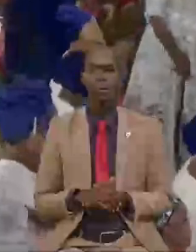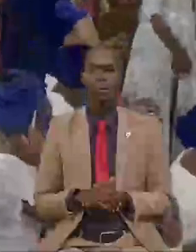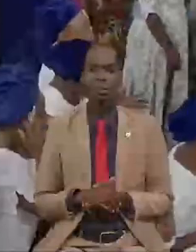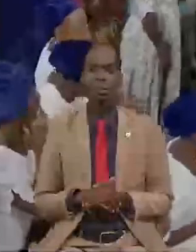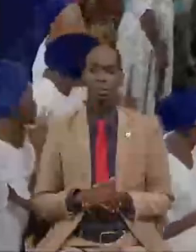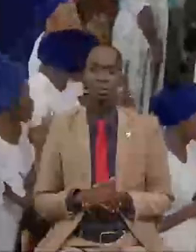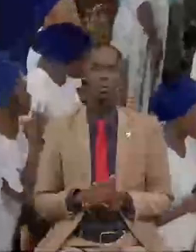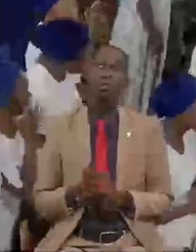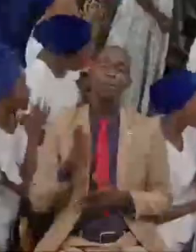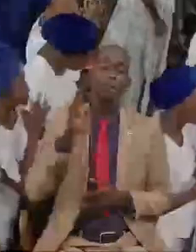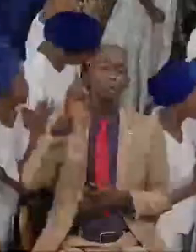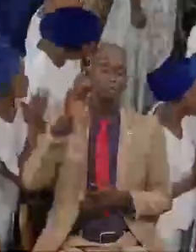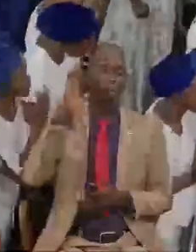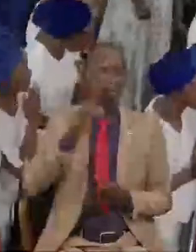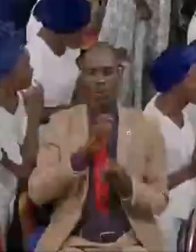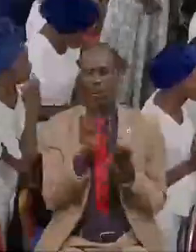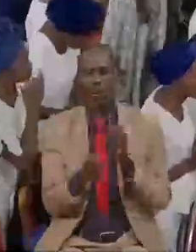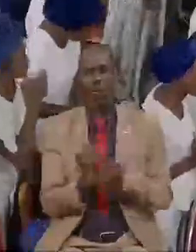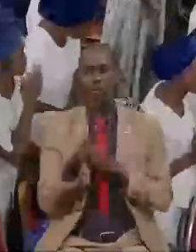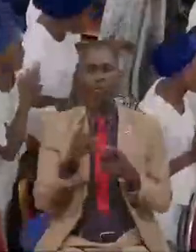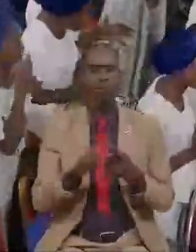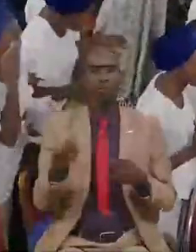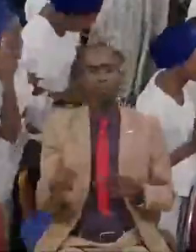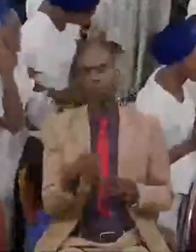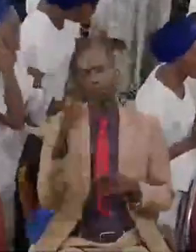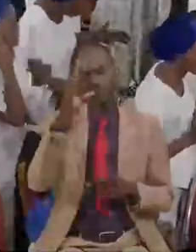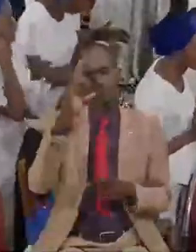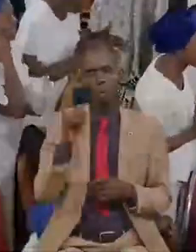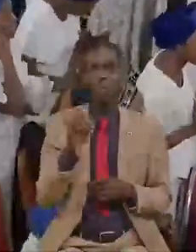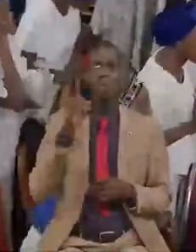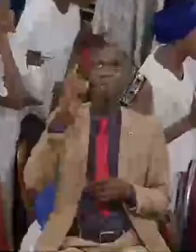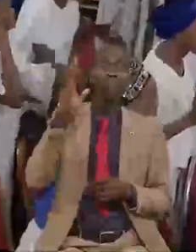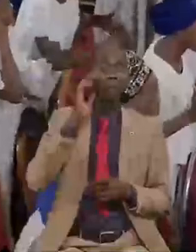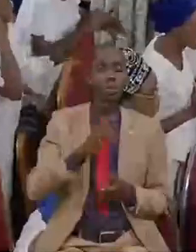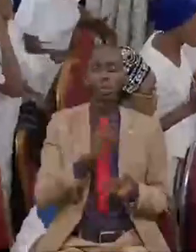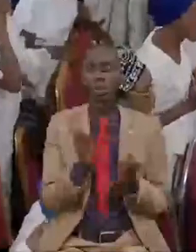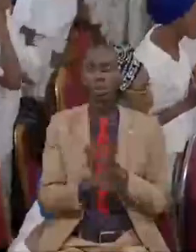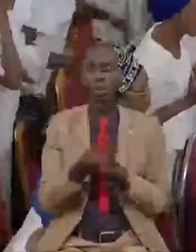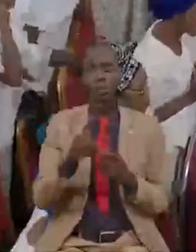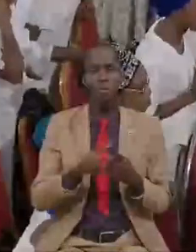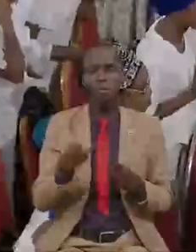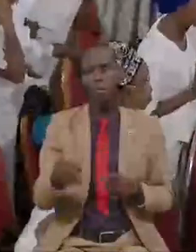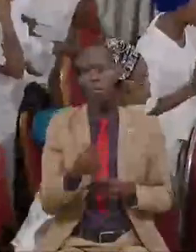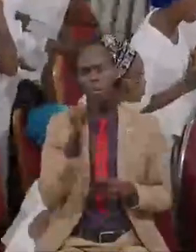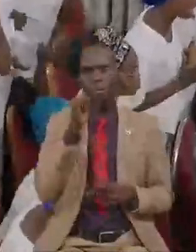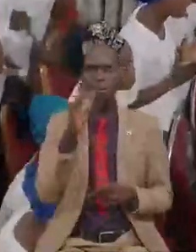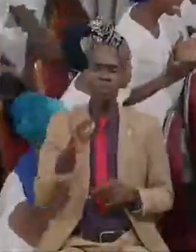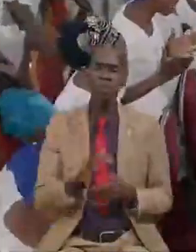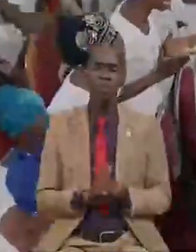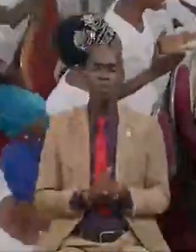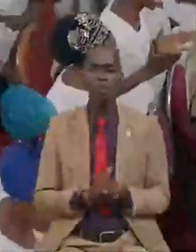Il te changera en un autre homme. Il te changera en une autre femme.